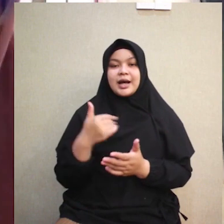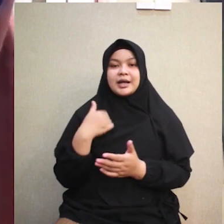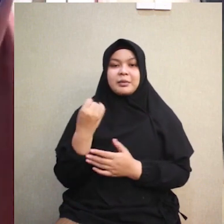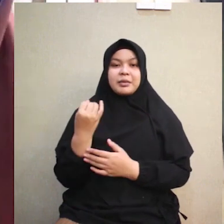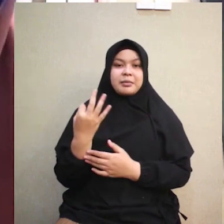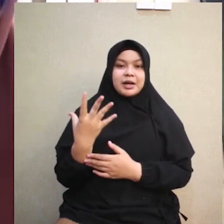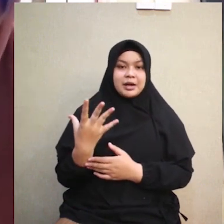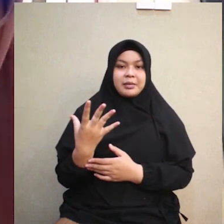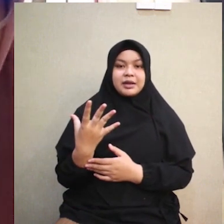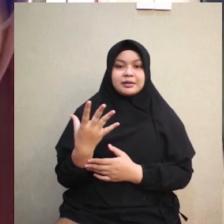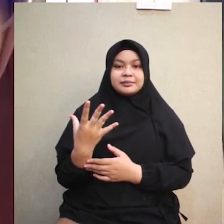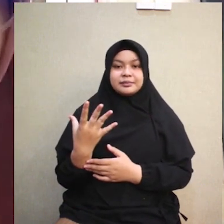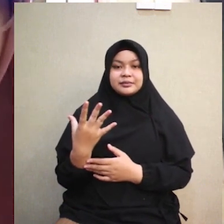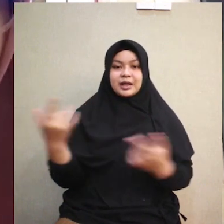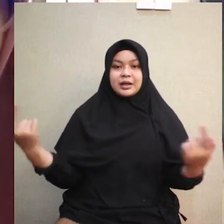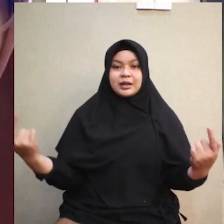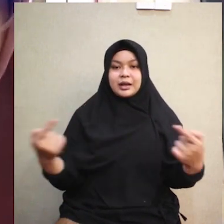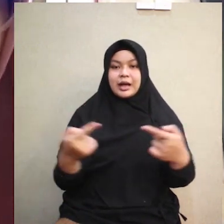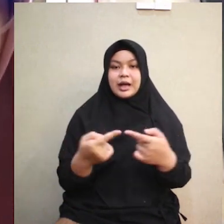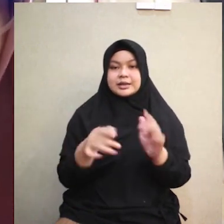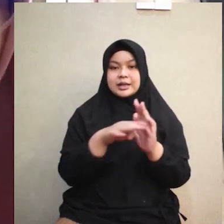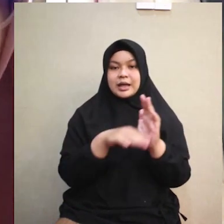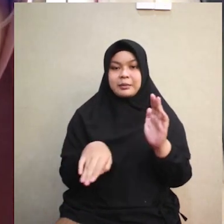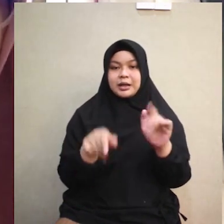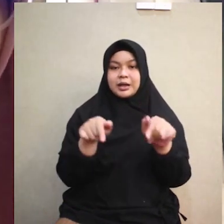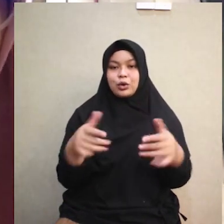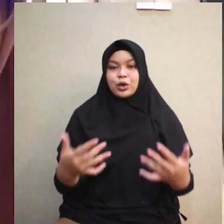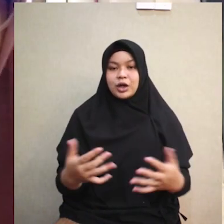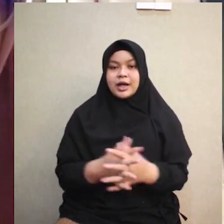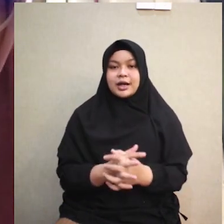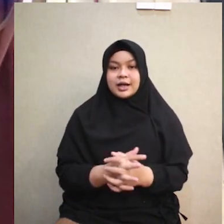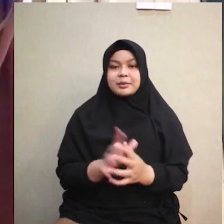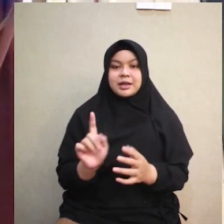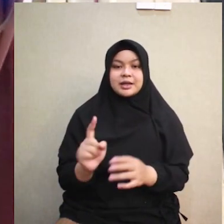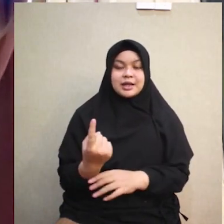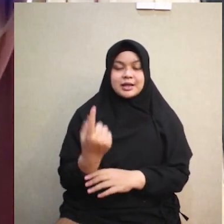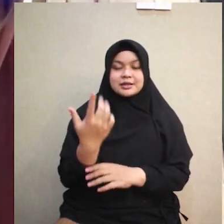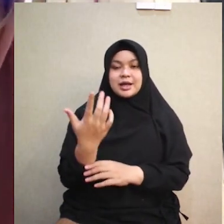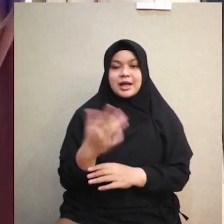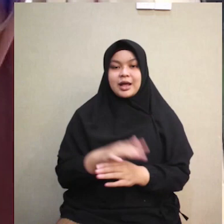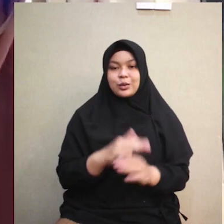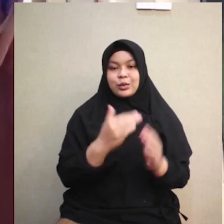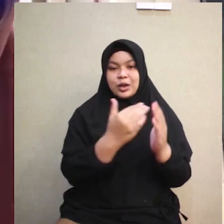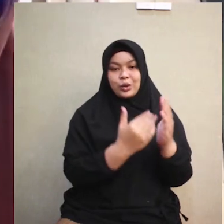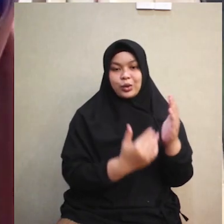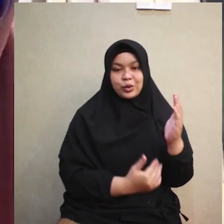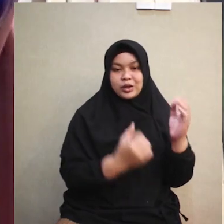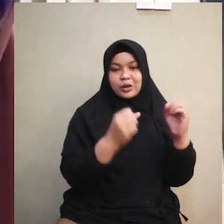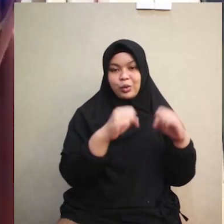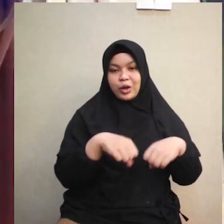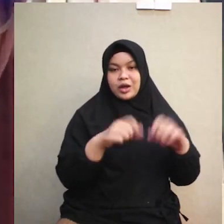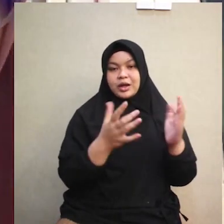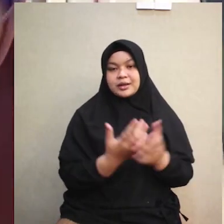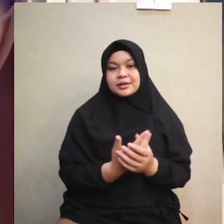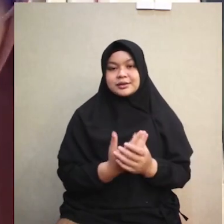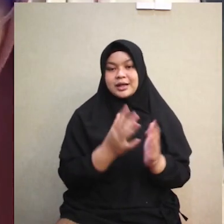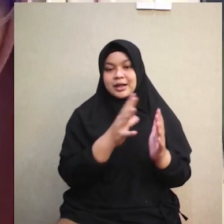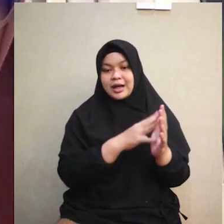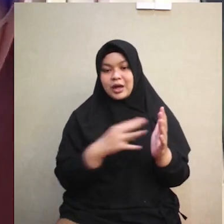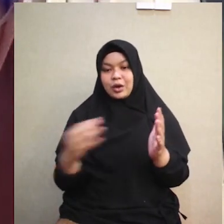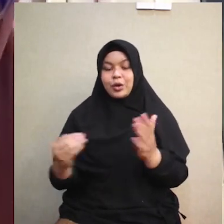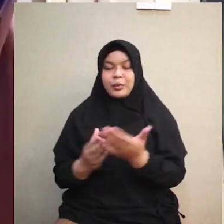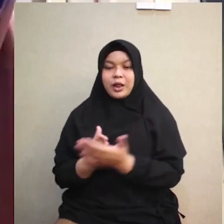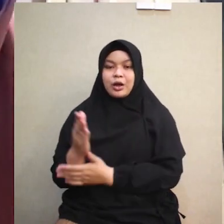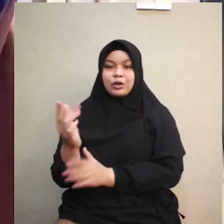hal ya terkait dengan CRV karena memang sebagai salah satu komponen yaitu konferensi yang diratifikasi melalui